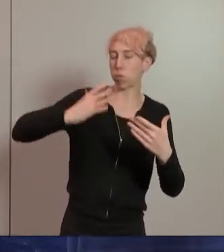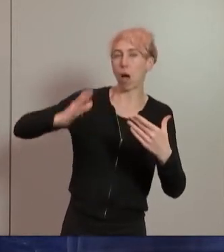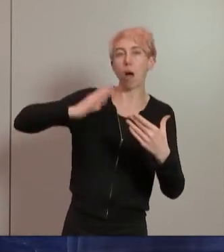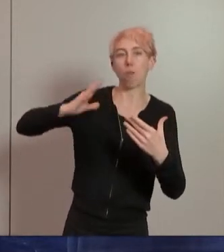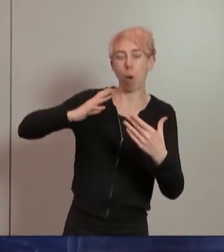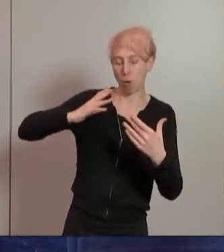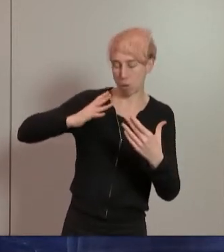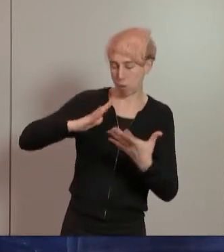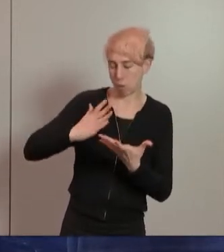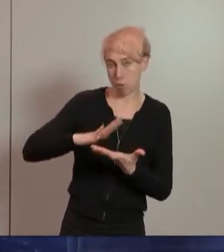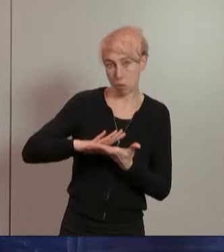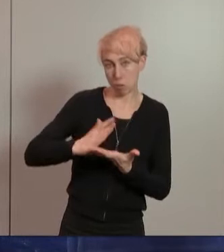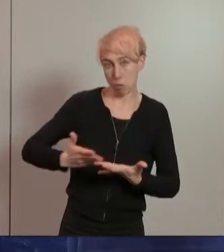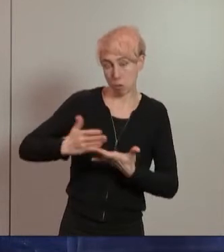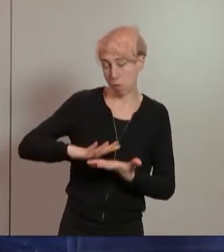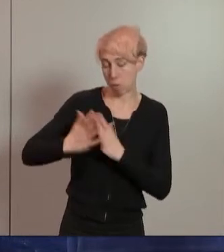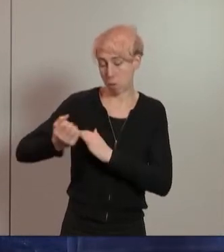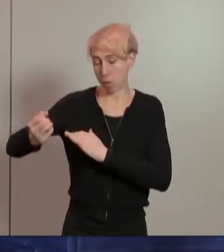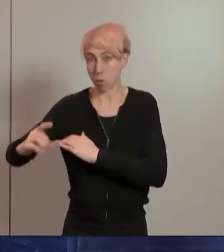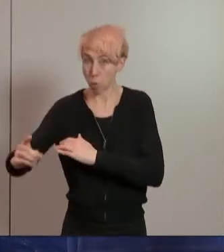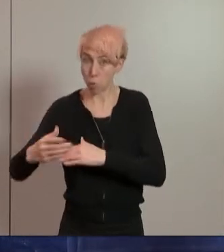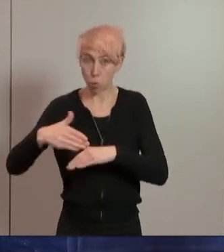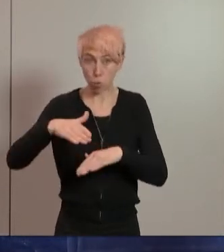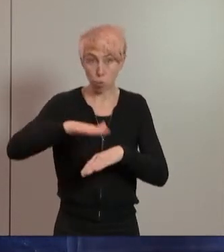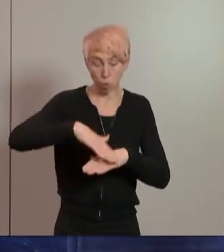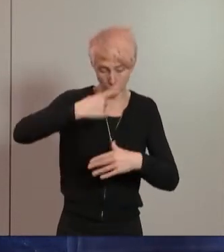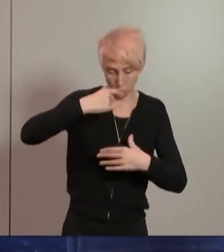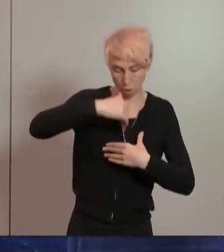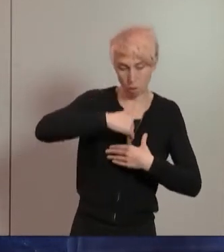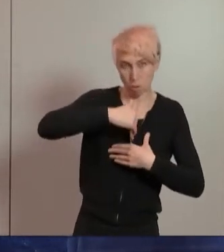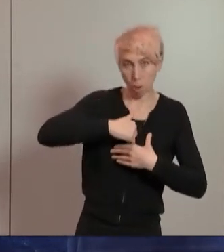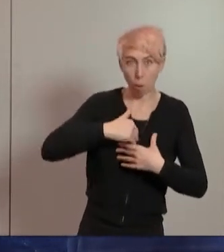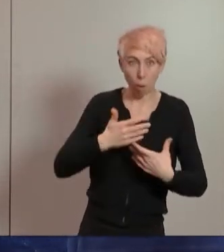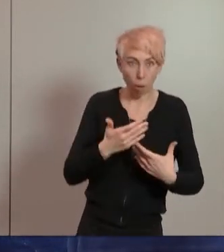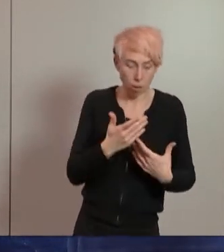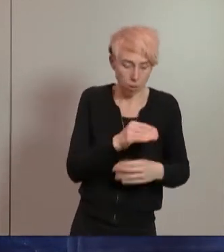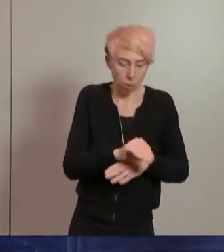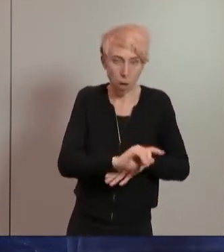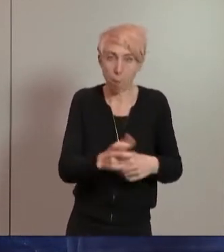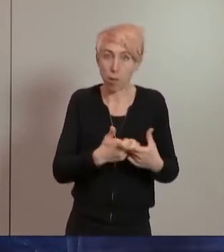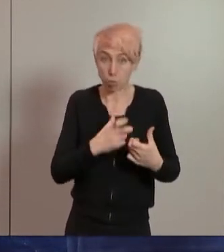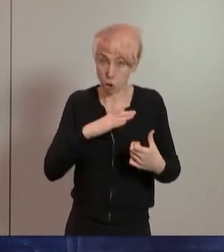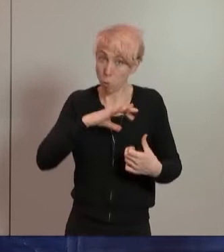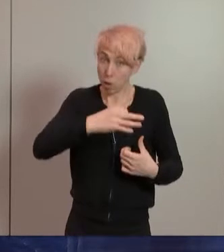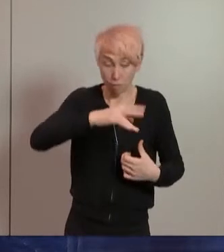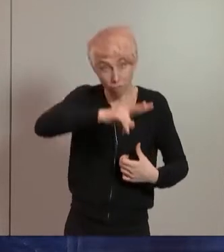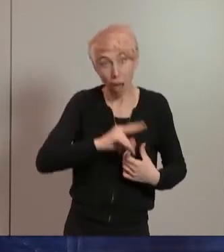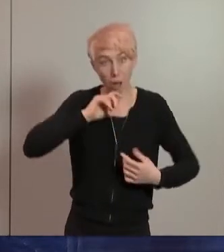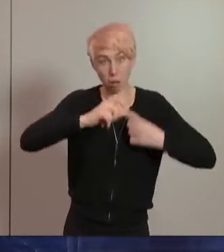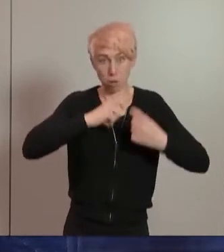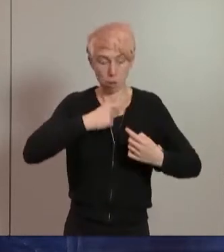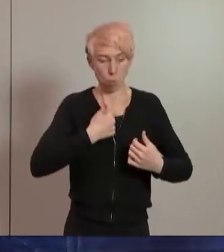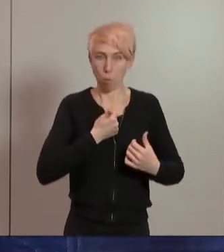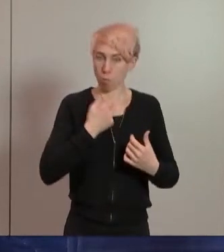effectivement, ce sentiment d'insécurité qui existe et qui est alimenté par des faits qui existent. Il y a des agressions qui sont inacceptables et que je dénonce avec la plus